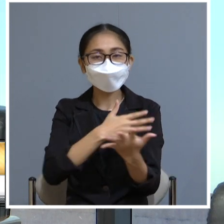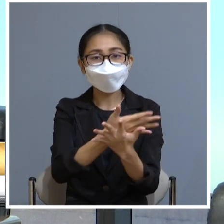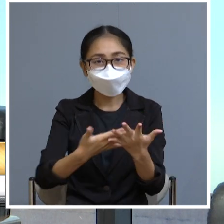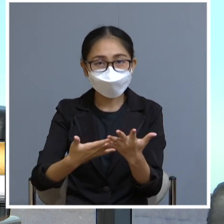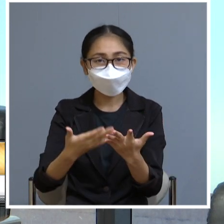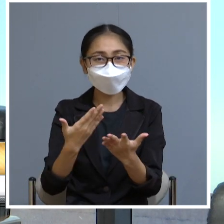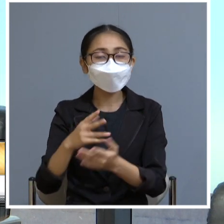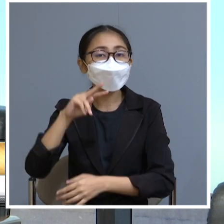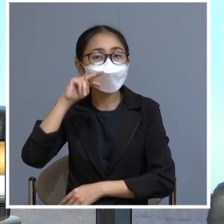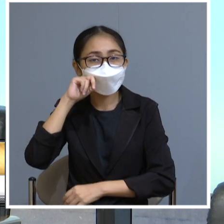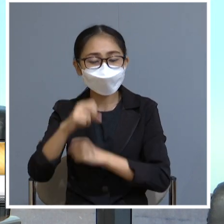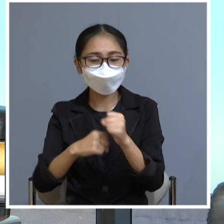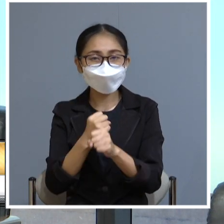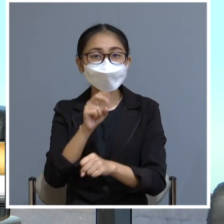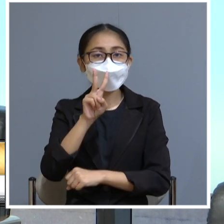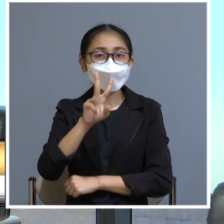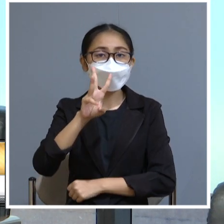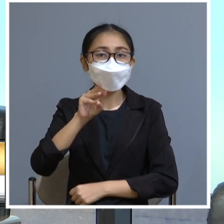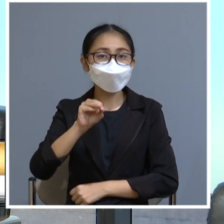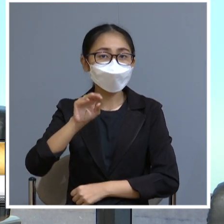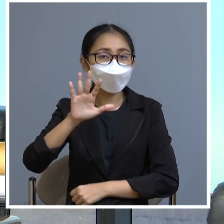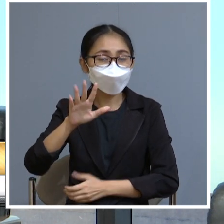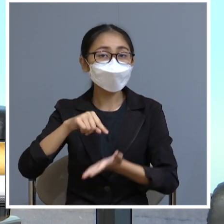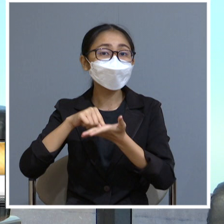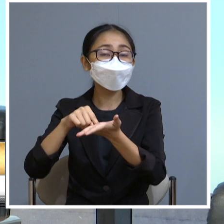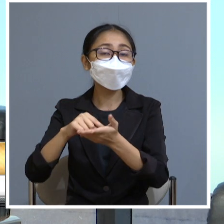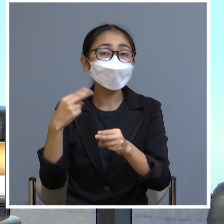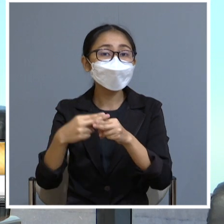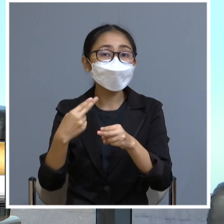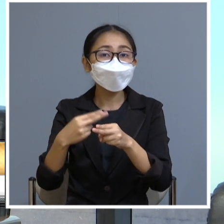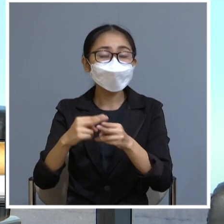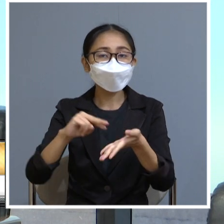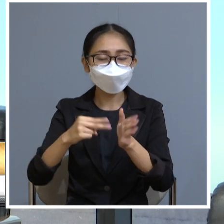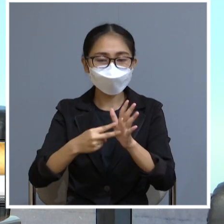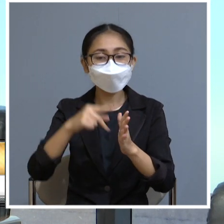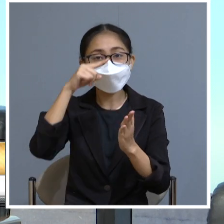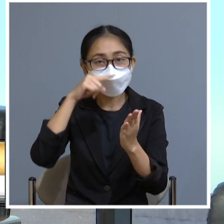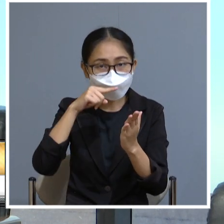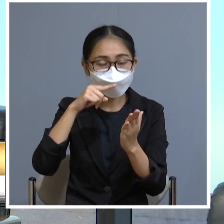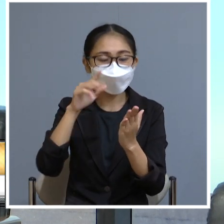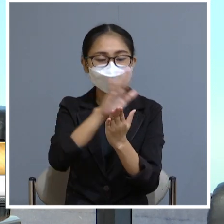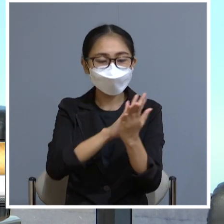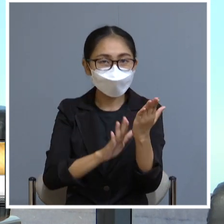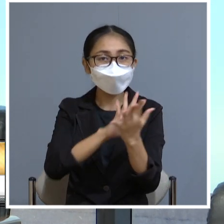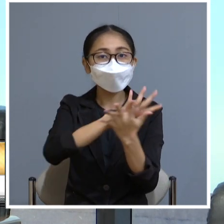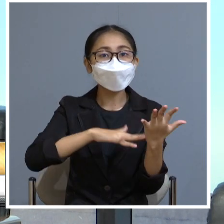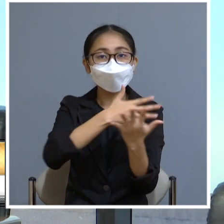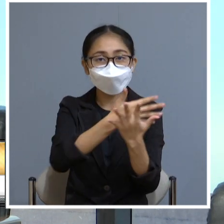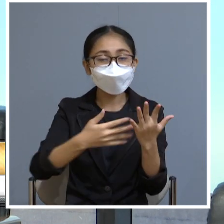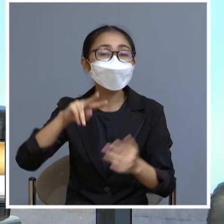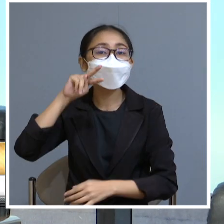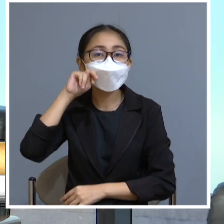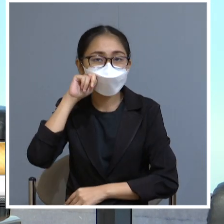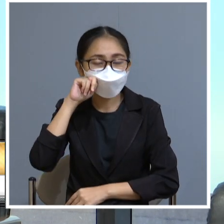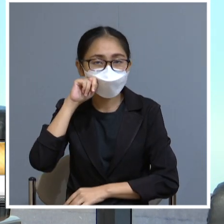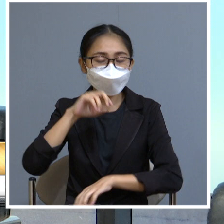ารด้านสพยากรน้ำปี 2565หรอที่เราเรีกกว่า Thai Water Plan ภายใ้สำนัการ สพยากรน้แห่งชาติรอ